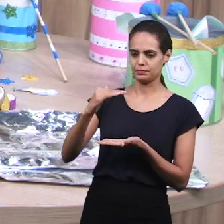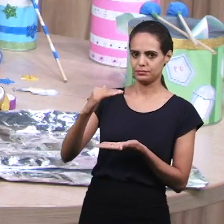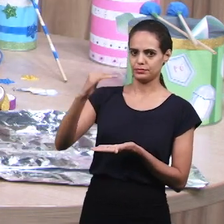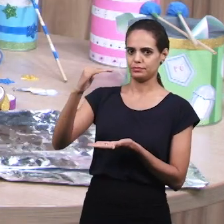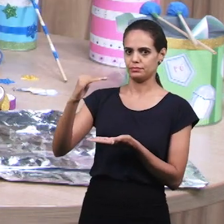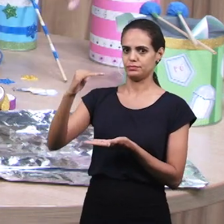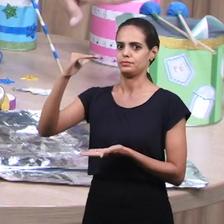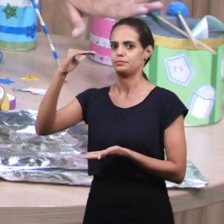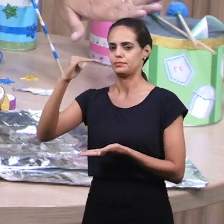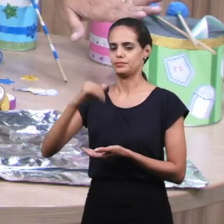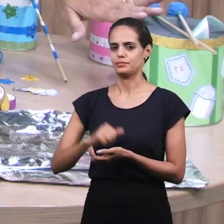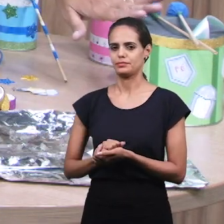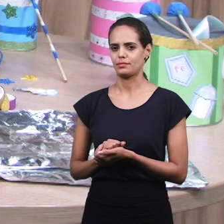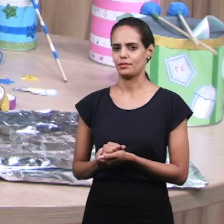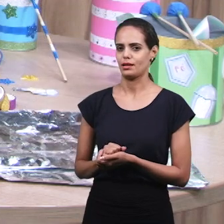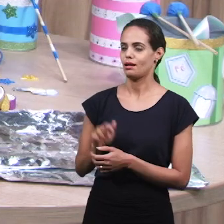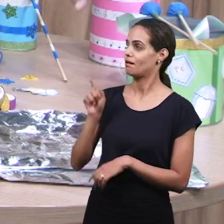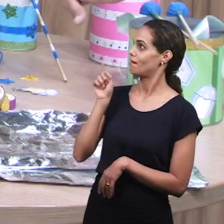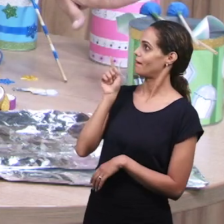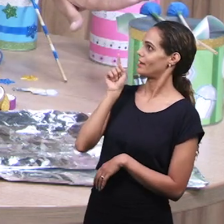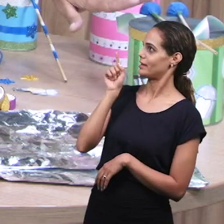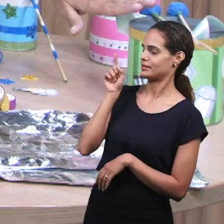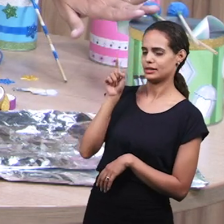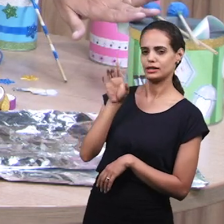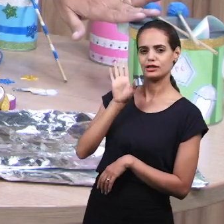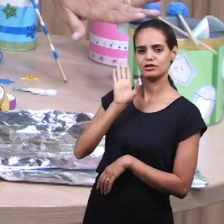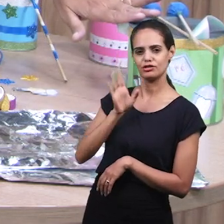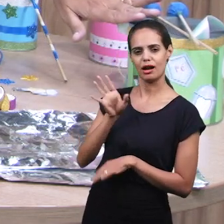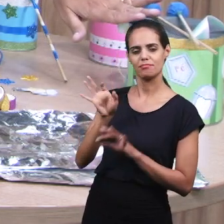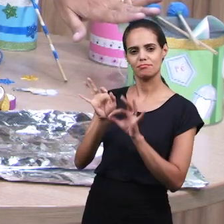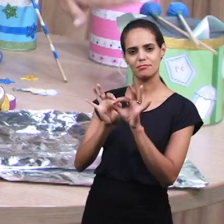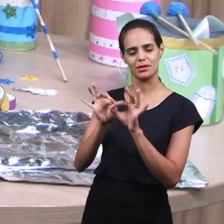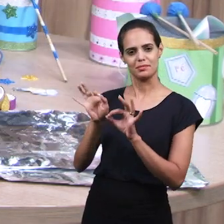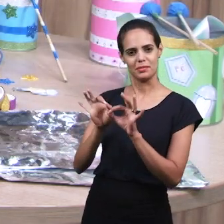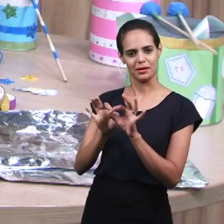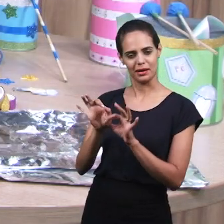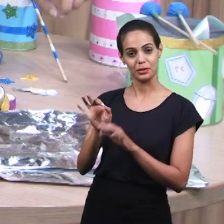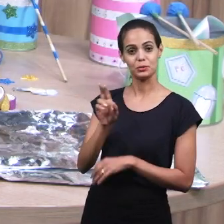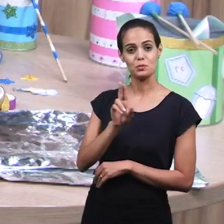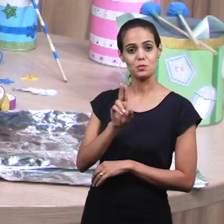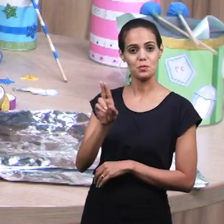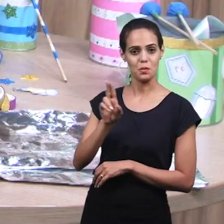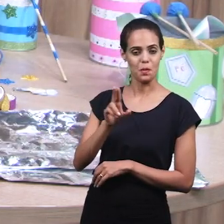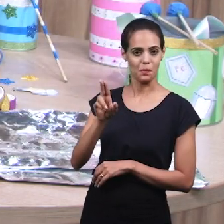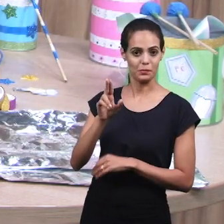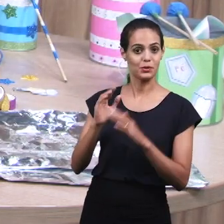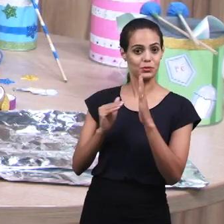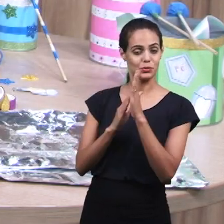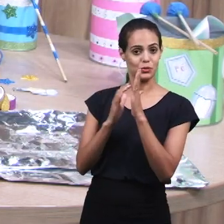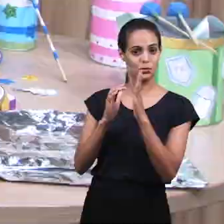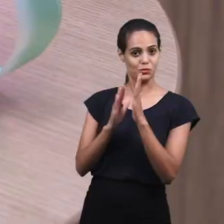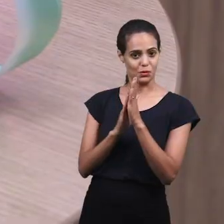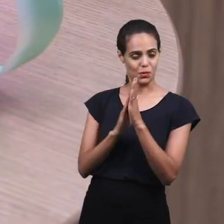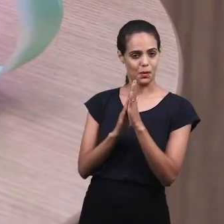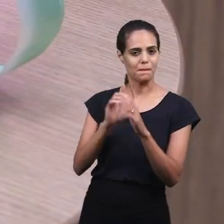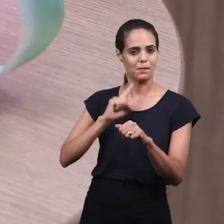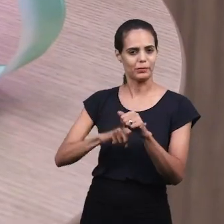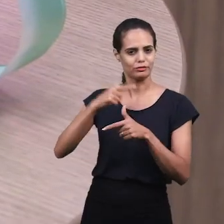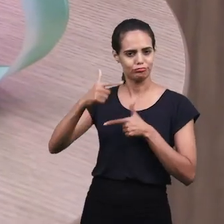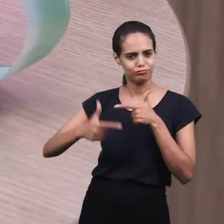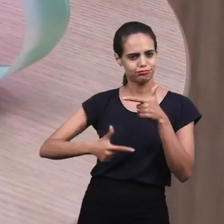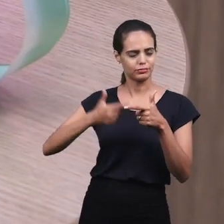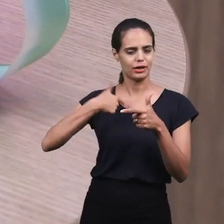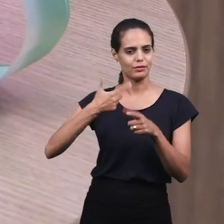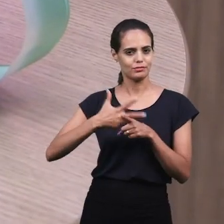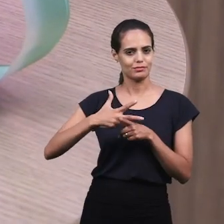trois tailles. Dans le pot plus grand, ce tambour, il est personnalisé avec les batailles « Je suis